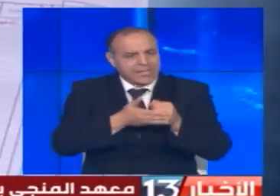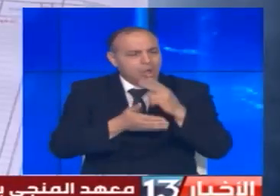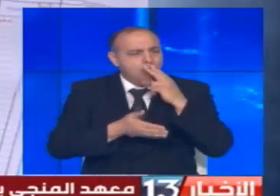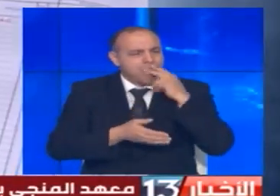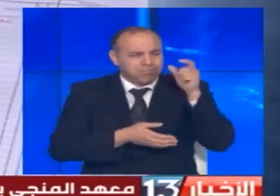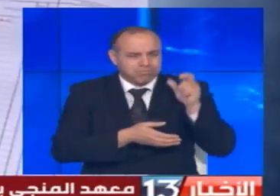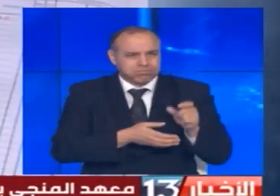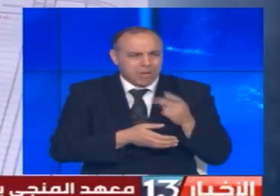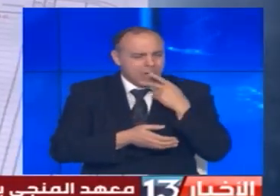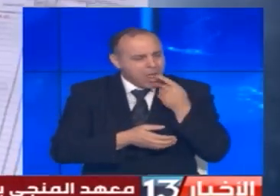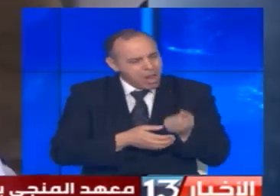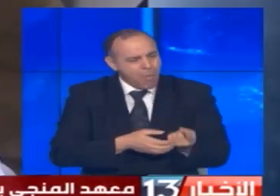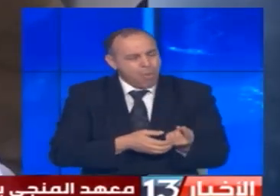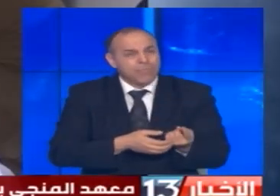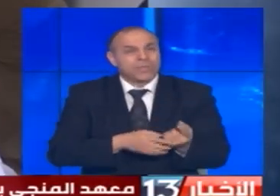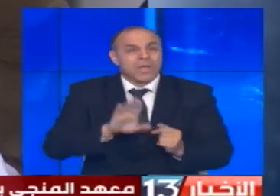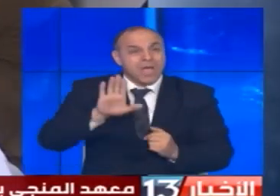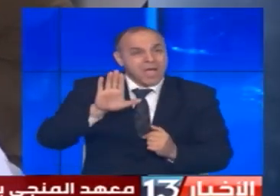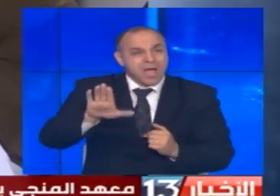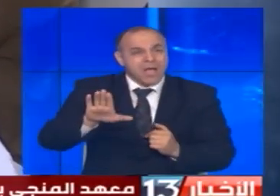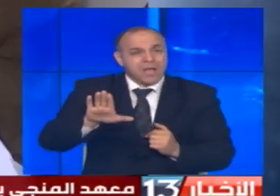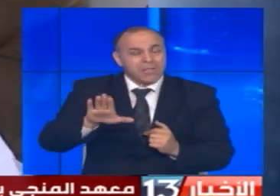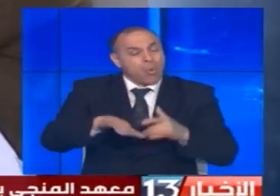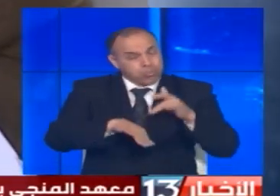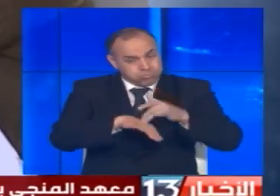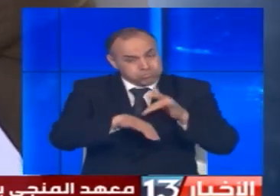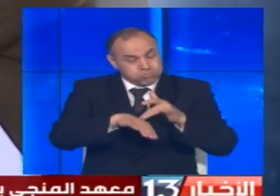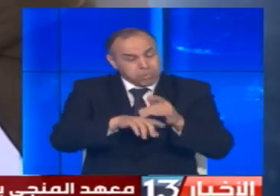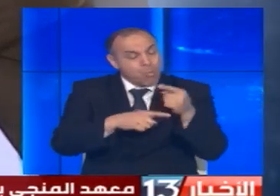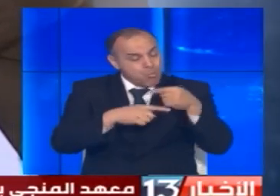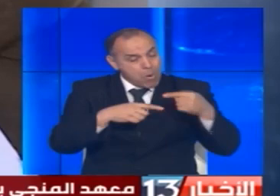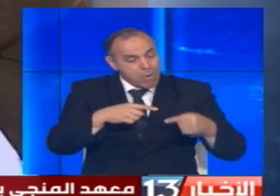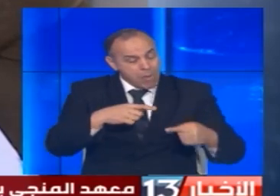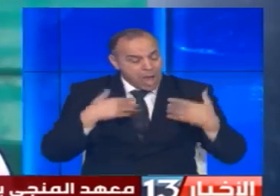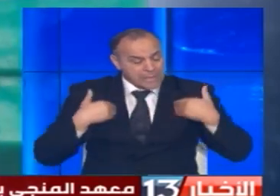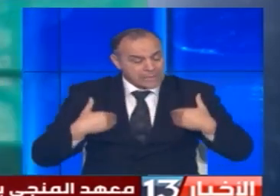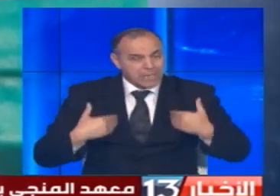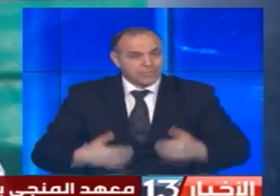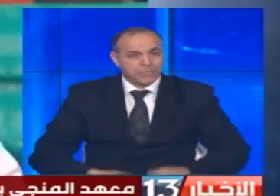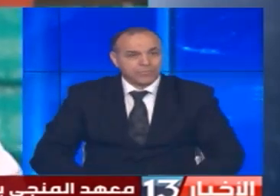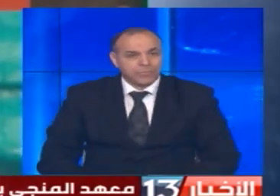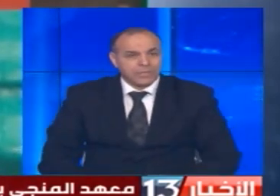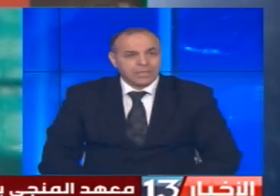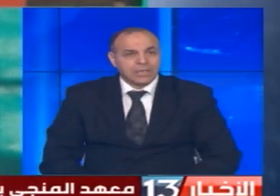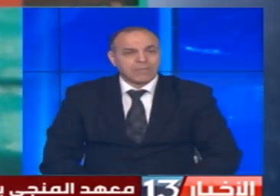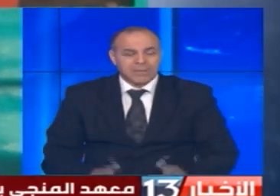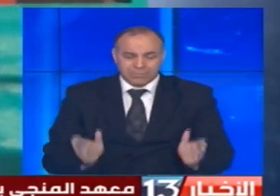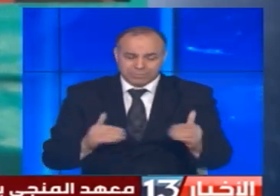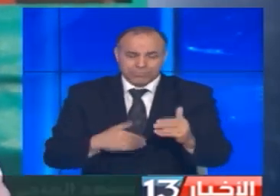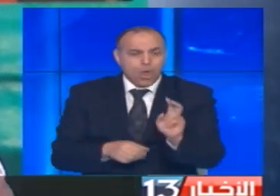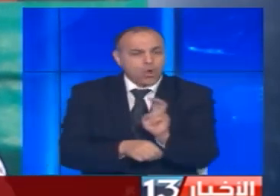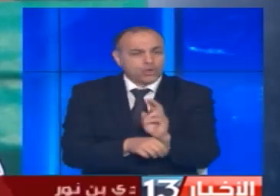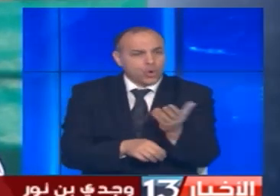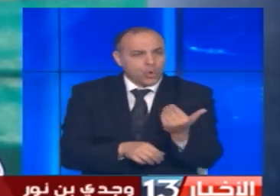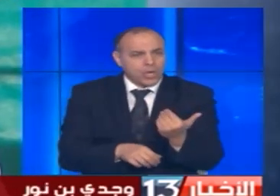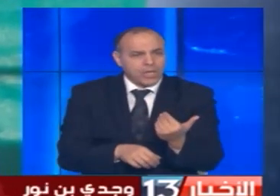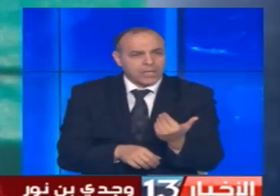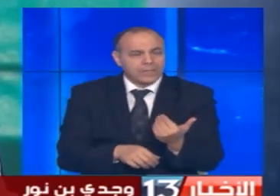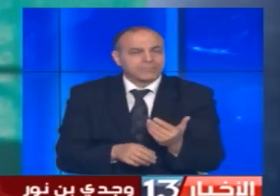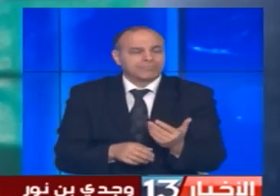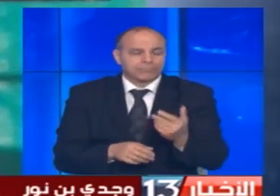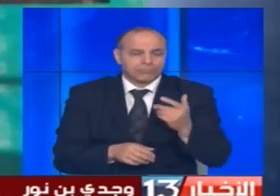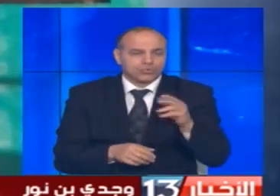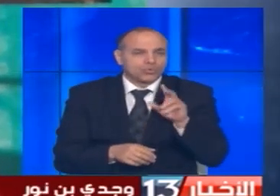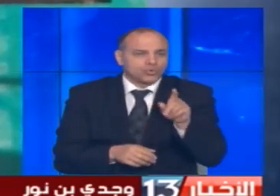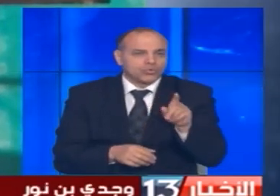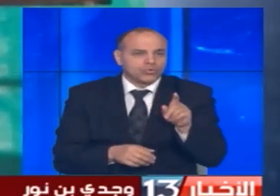المدخنين على الإقلاع عن التدخين لما له من تأثيرات سلبية على الصحة. باش نعملوا لهم عيادات باش نقيسوا الحالة